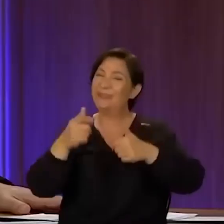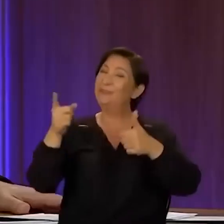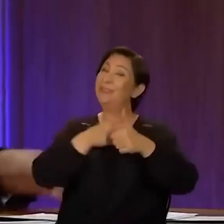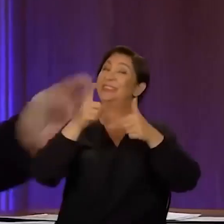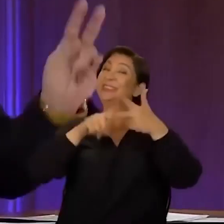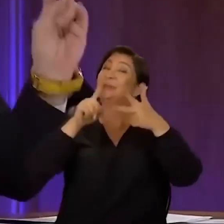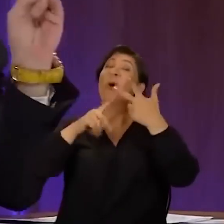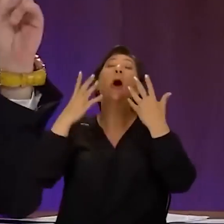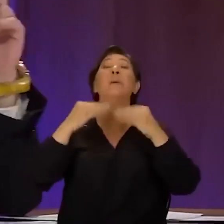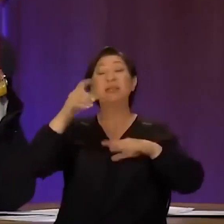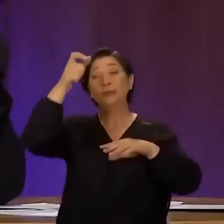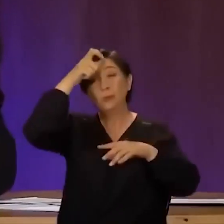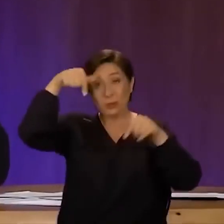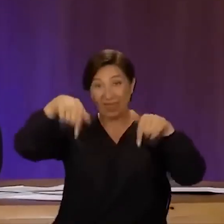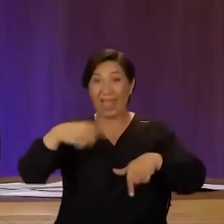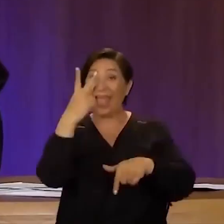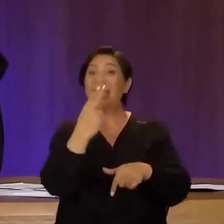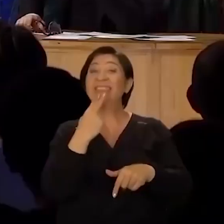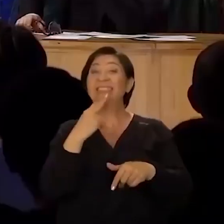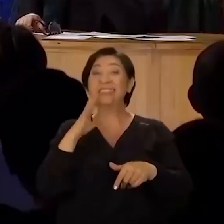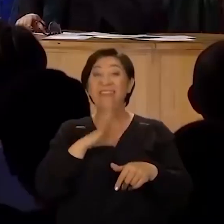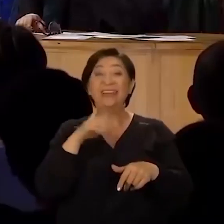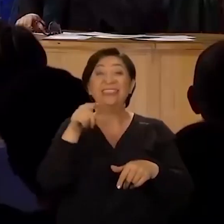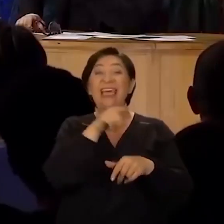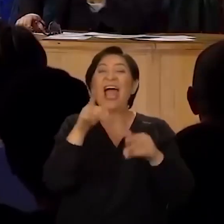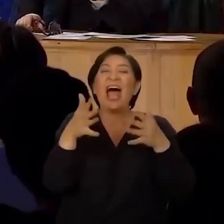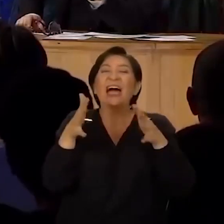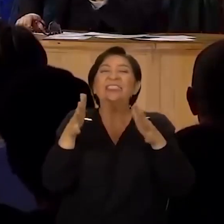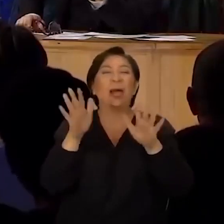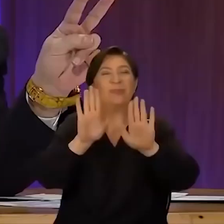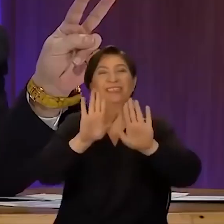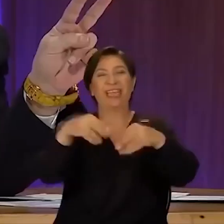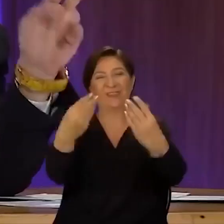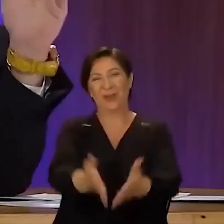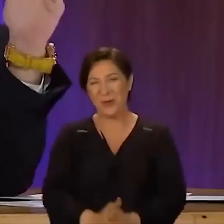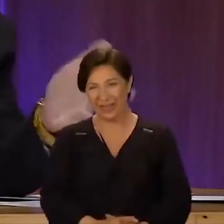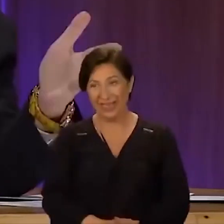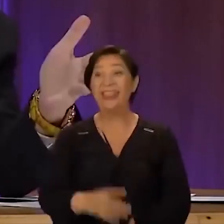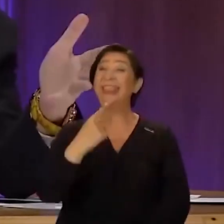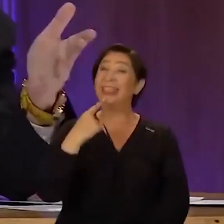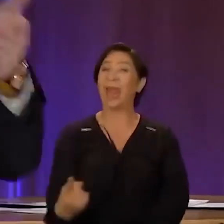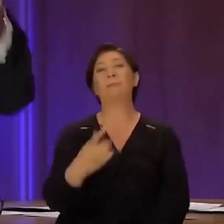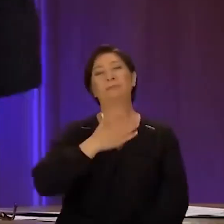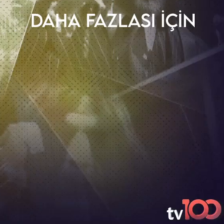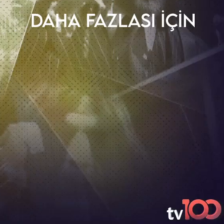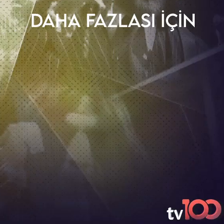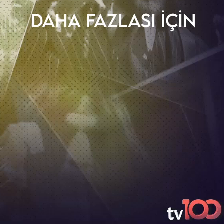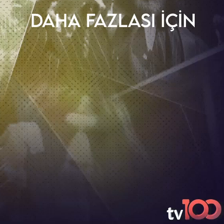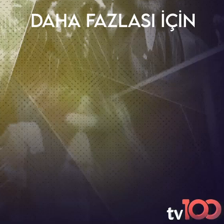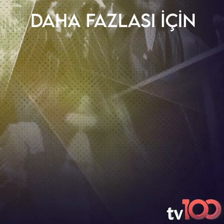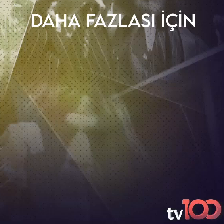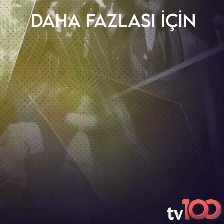dereceye giremediği Sen Türkiye'de iki kız var Seni acayip destekliyorlar derim ya ya